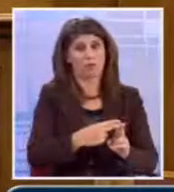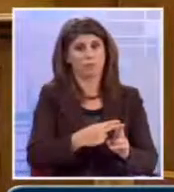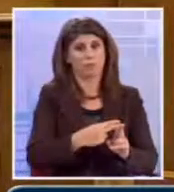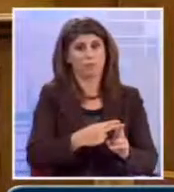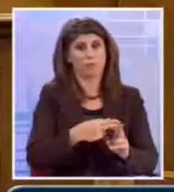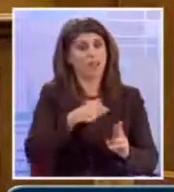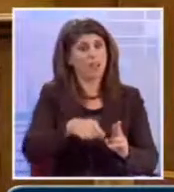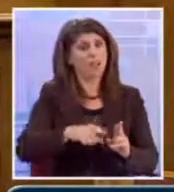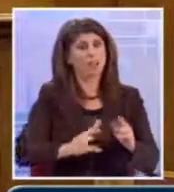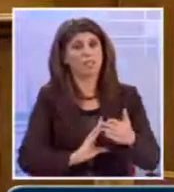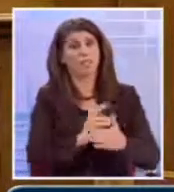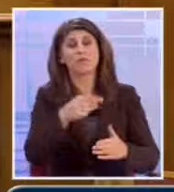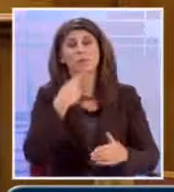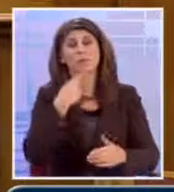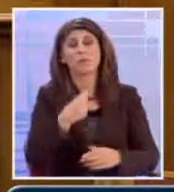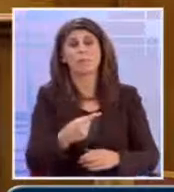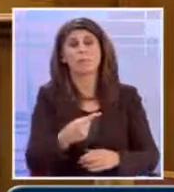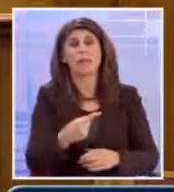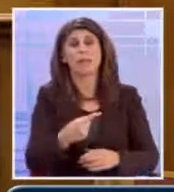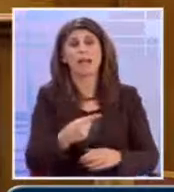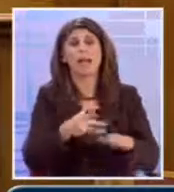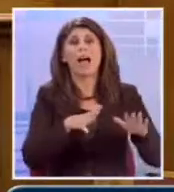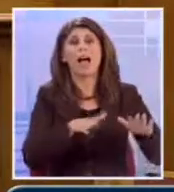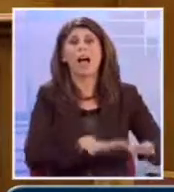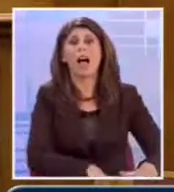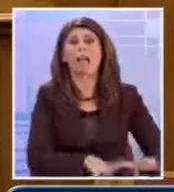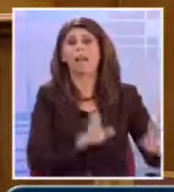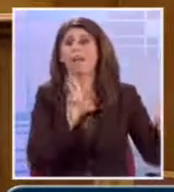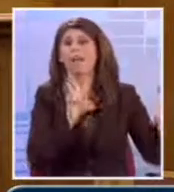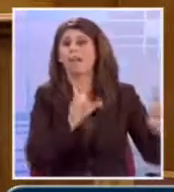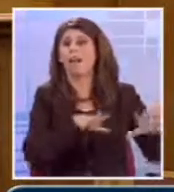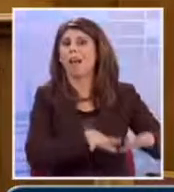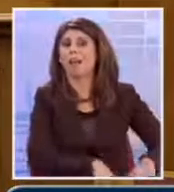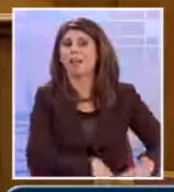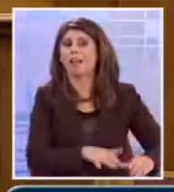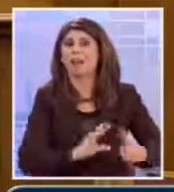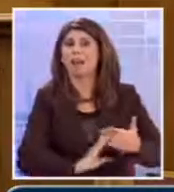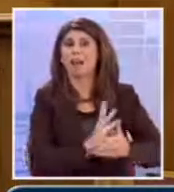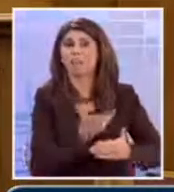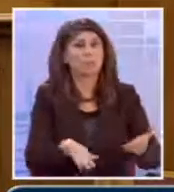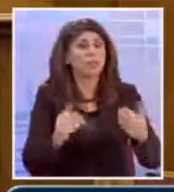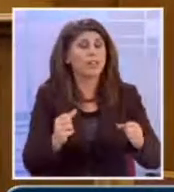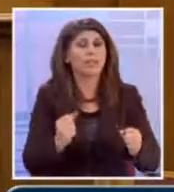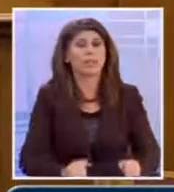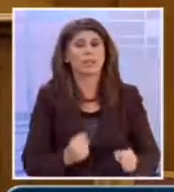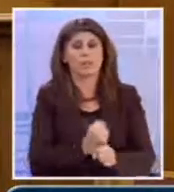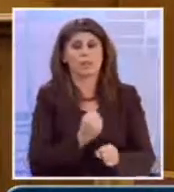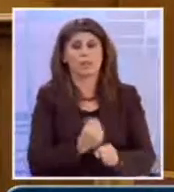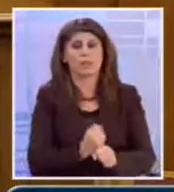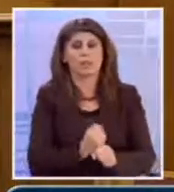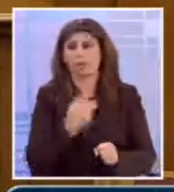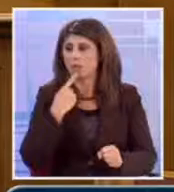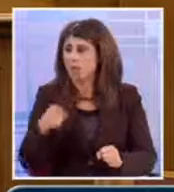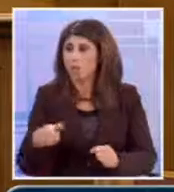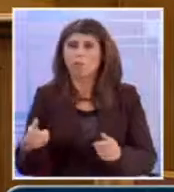αυτής της ανάπτυξης, της λεγόμενης άνεργης ανάπτυξης που δεν έχει θέσεις εργασίας, και να υποεκτιμούν